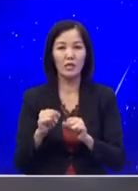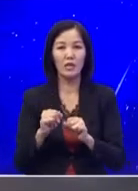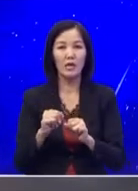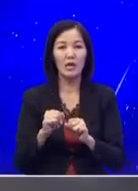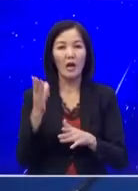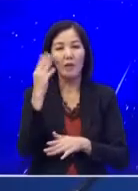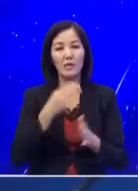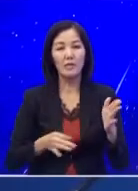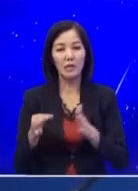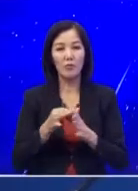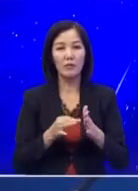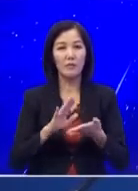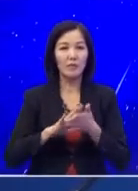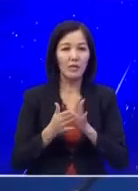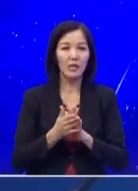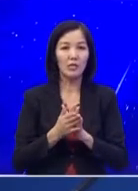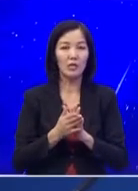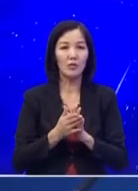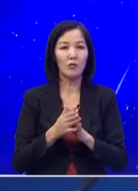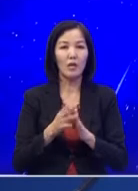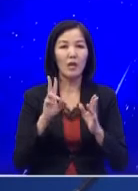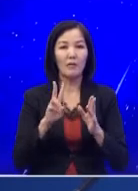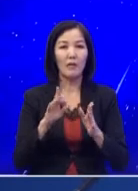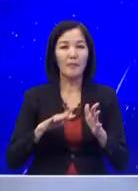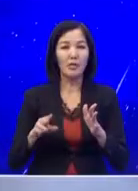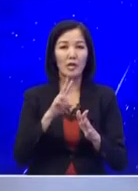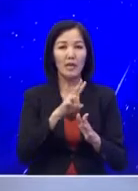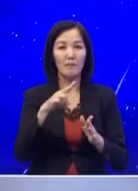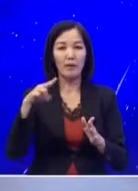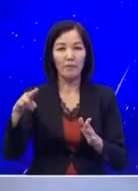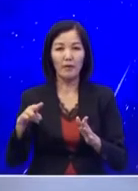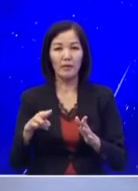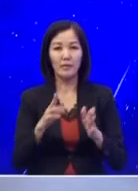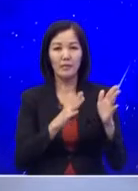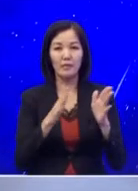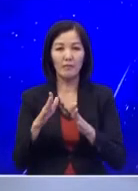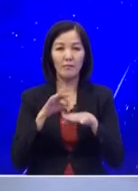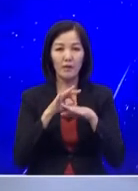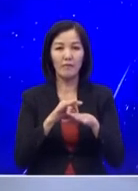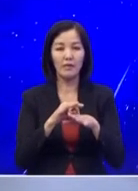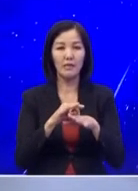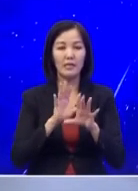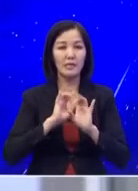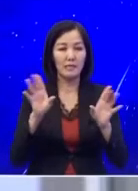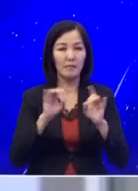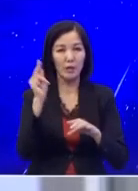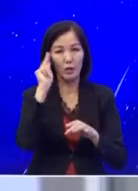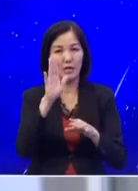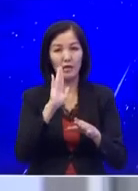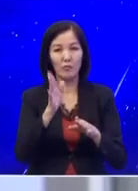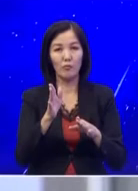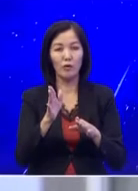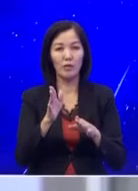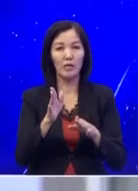и миграции по Алматинской области. По соглашению, на площадке НПП систематически будут проводиться лекции и семинары. Кроме